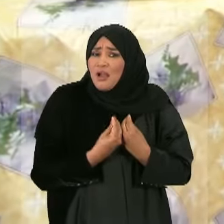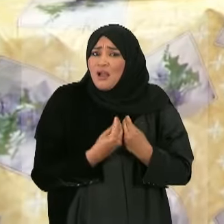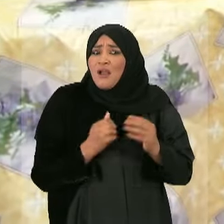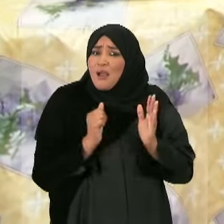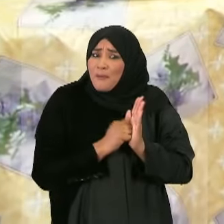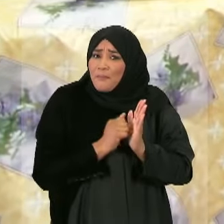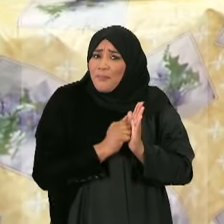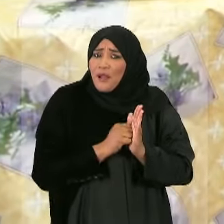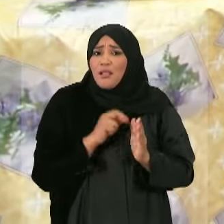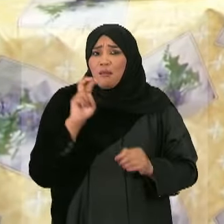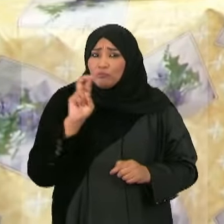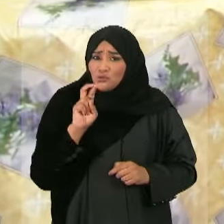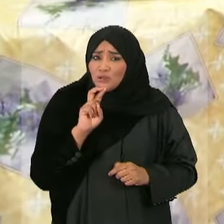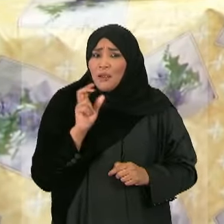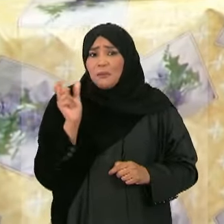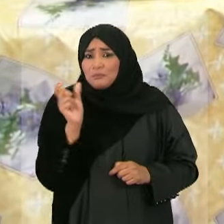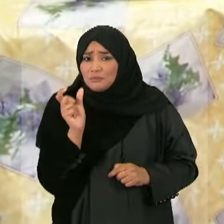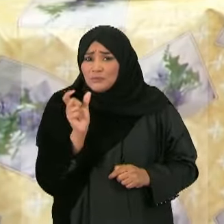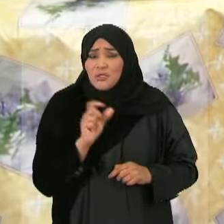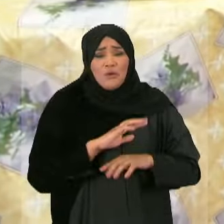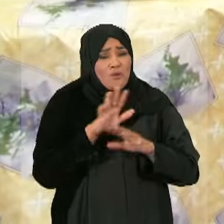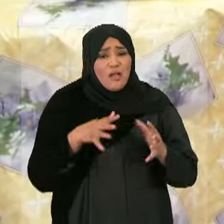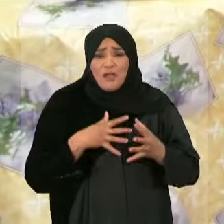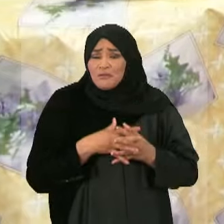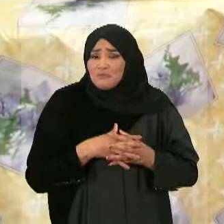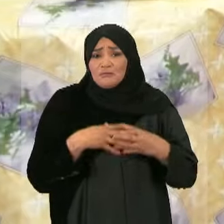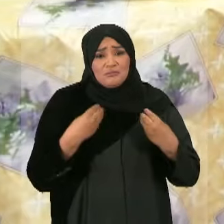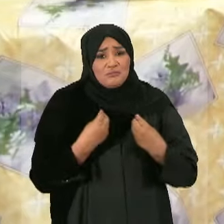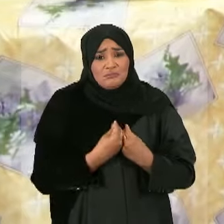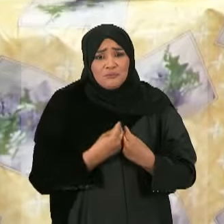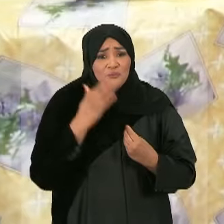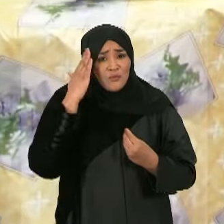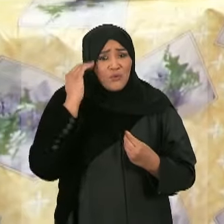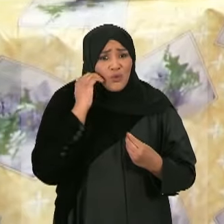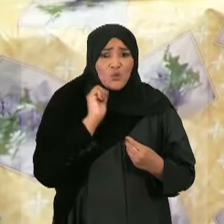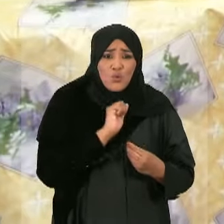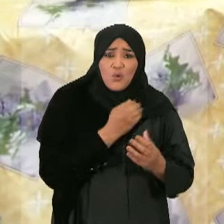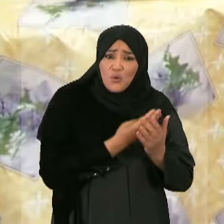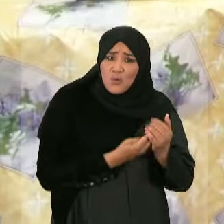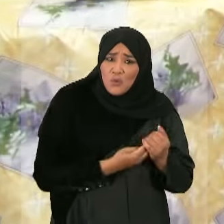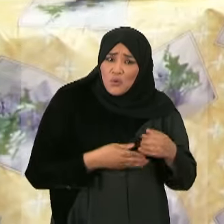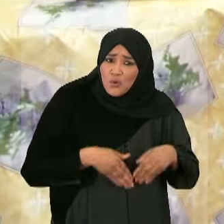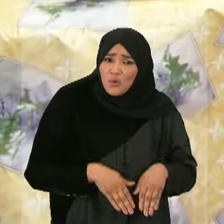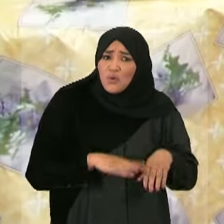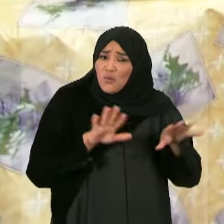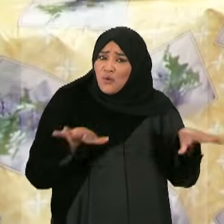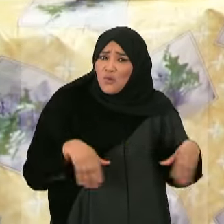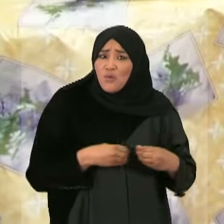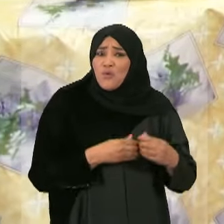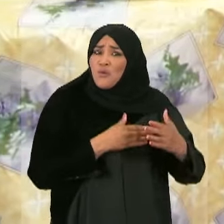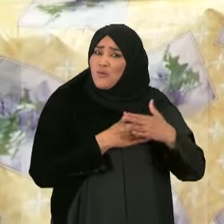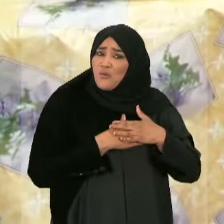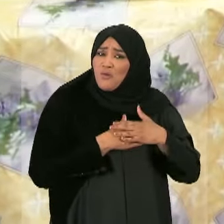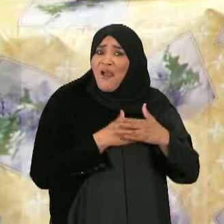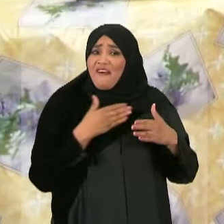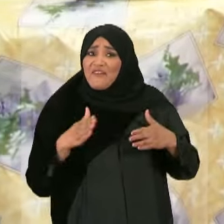بين مسيحي عايشين إحنا مع بعض. الدافع إنها هي وبناتي بسومه بفطروا محبي محبة، إنه ما فيش شيء مش مفرقة بين مسلم بين